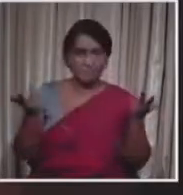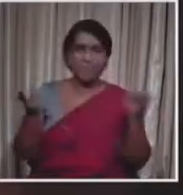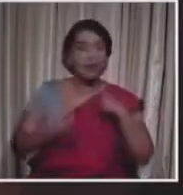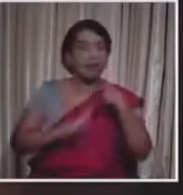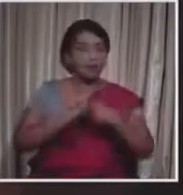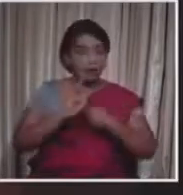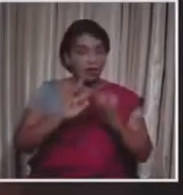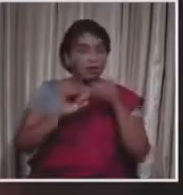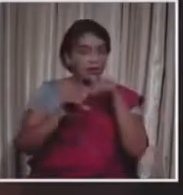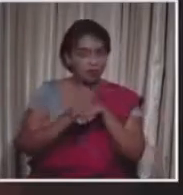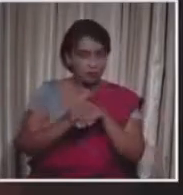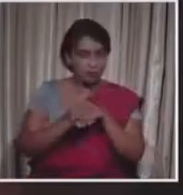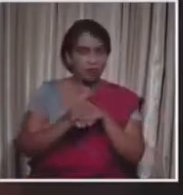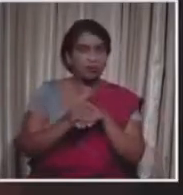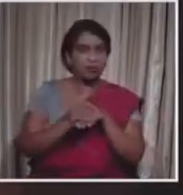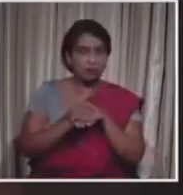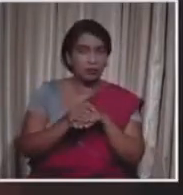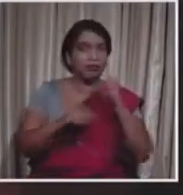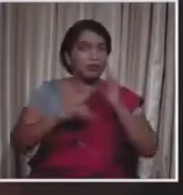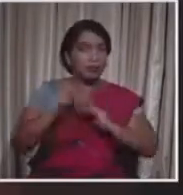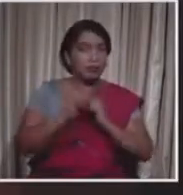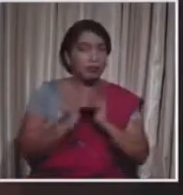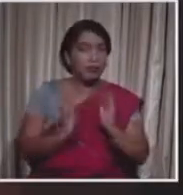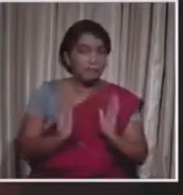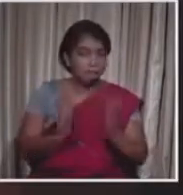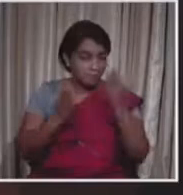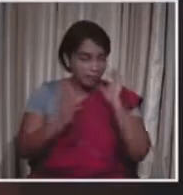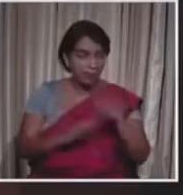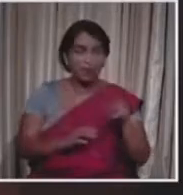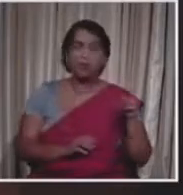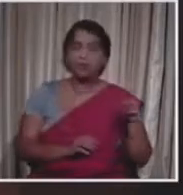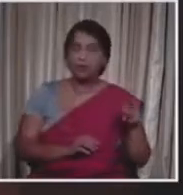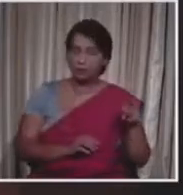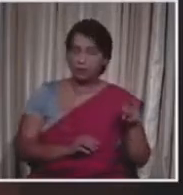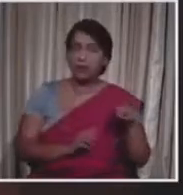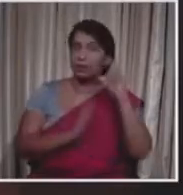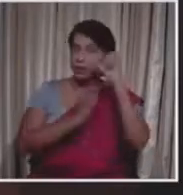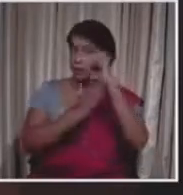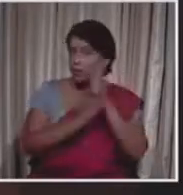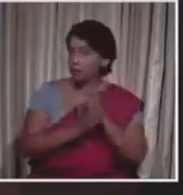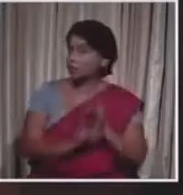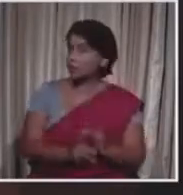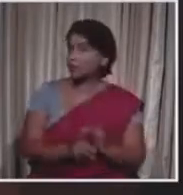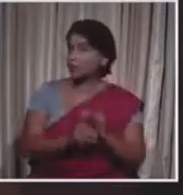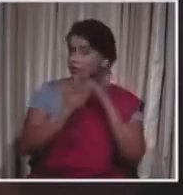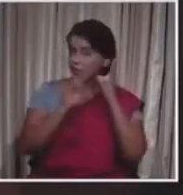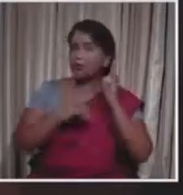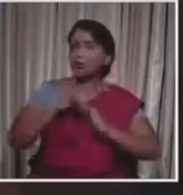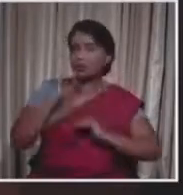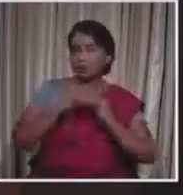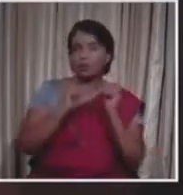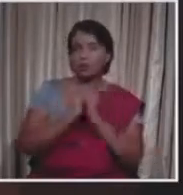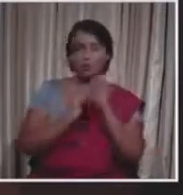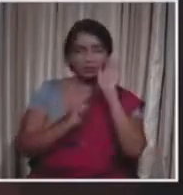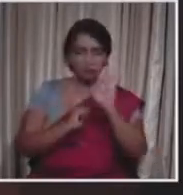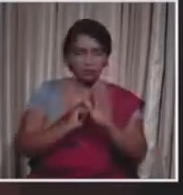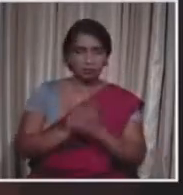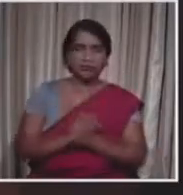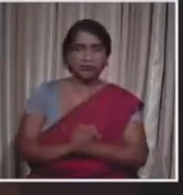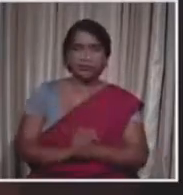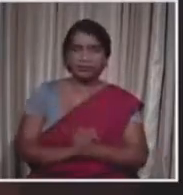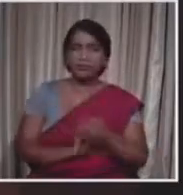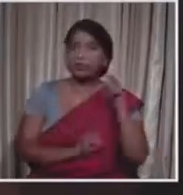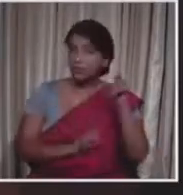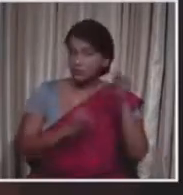රටක් තුල ක්‍රියාත්මක විය යුත්තේ ව්‍යවස්ථානුකූල ක්‍රමවේදය.